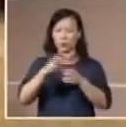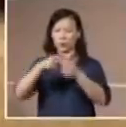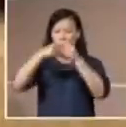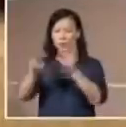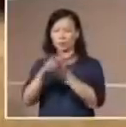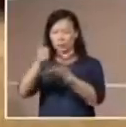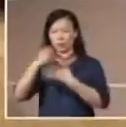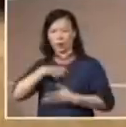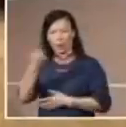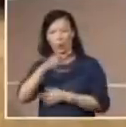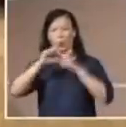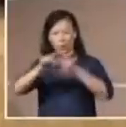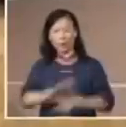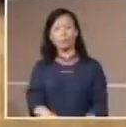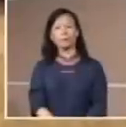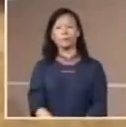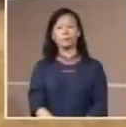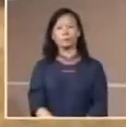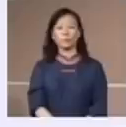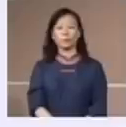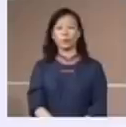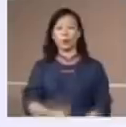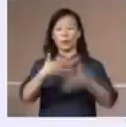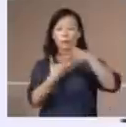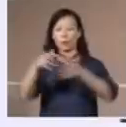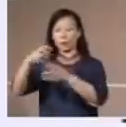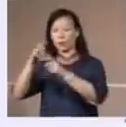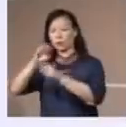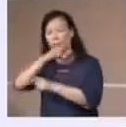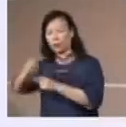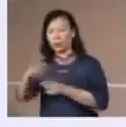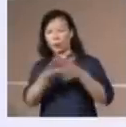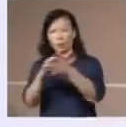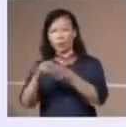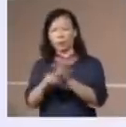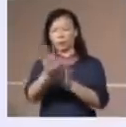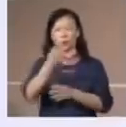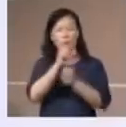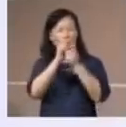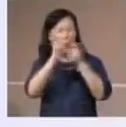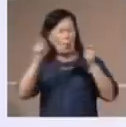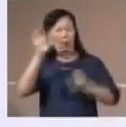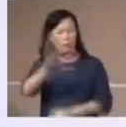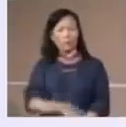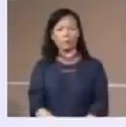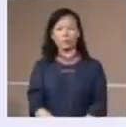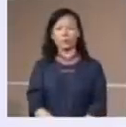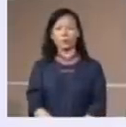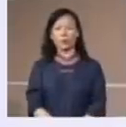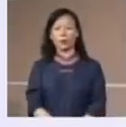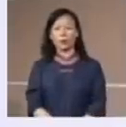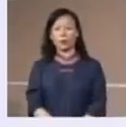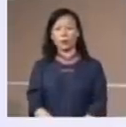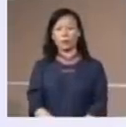荣毅先生作答。 哦，谢谢。美国跟台湾的关系，会使讲真长真长啦。啊，咱要